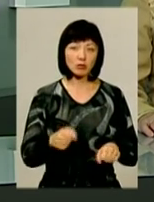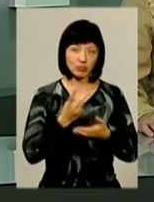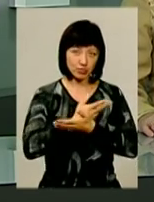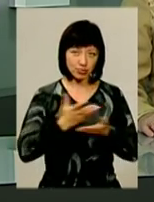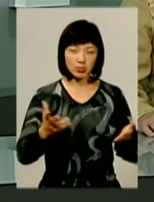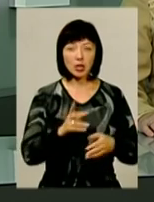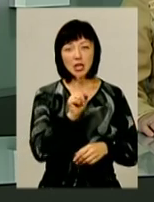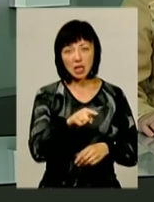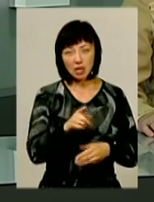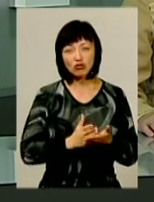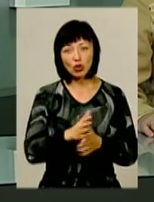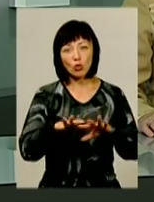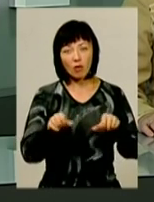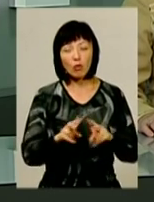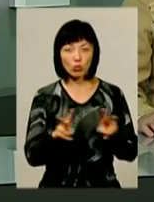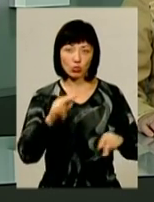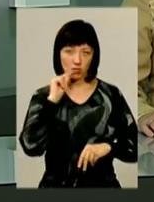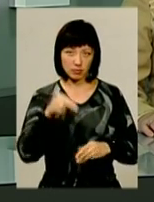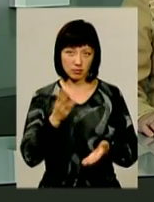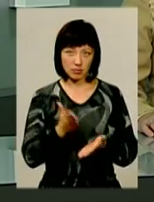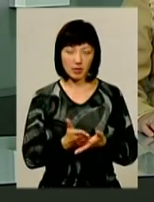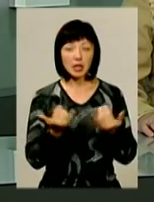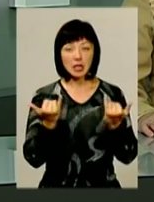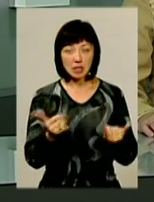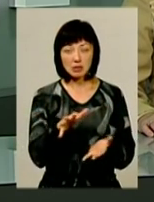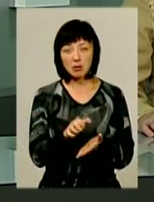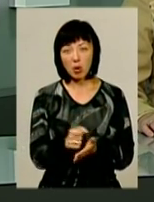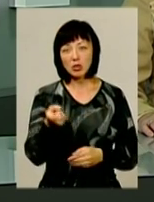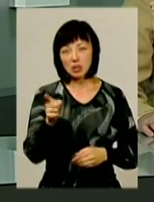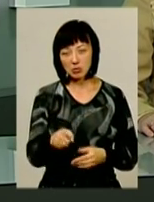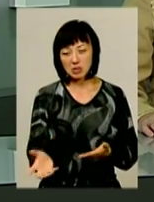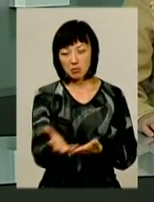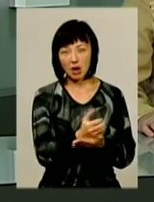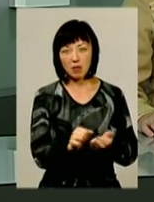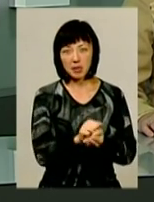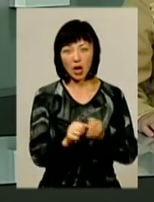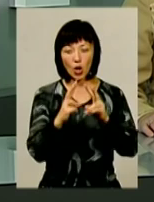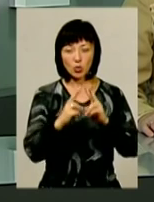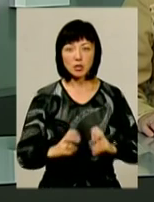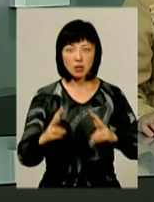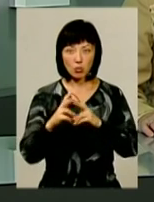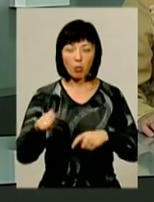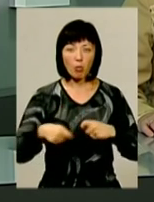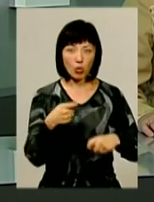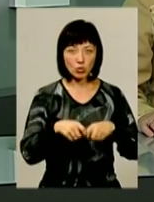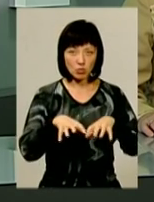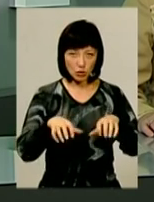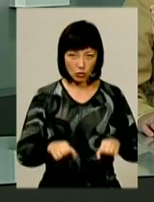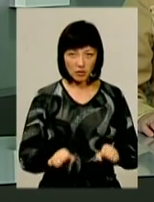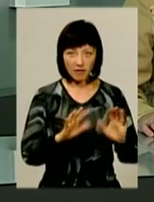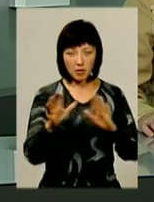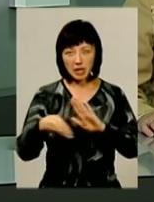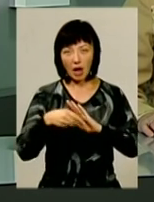воду тих чиновників, у кого ніс у пушку. Тож нині займаються тим, що збирають матеріали та розслідують правопорушення посадовців,